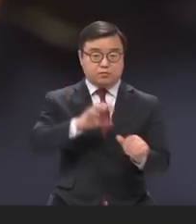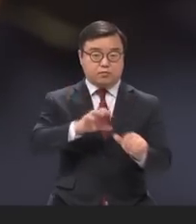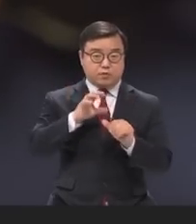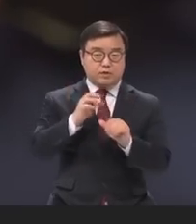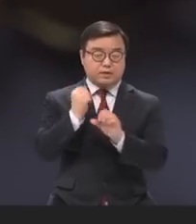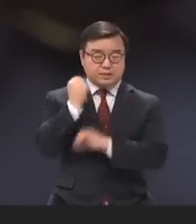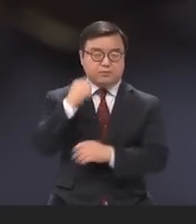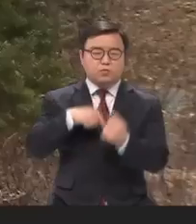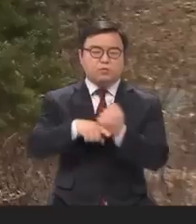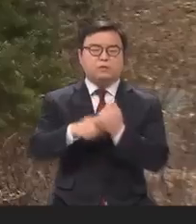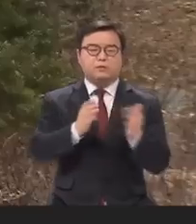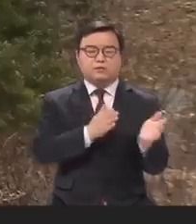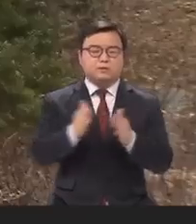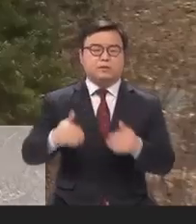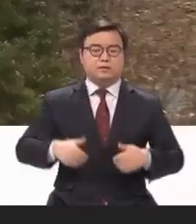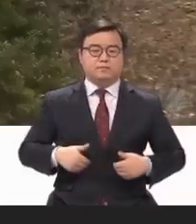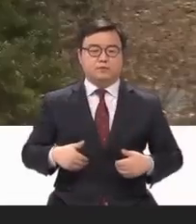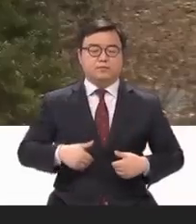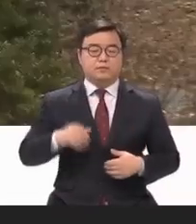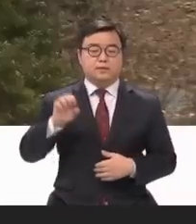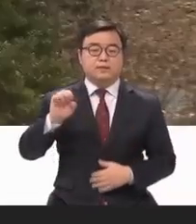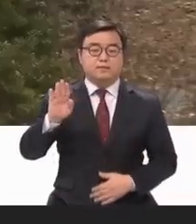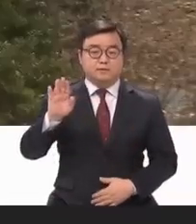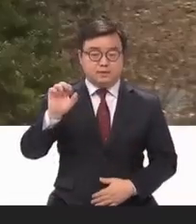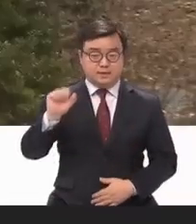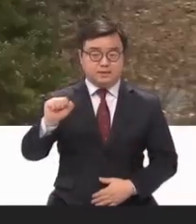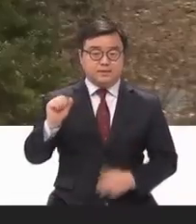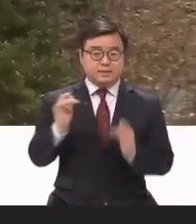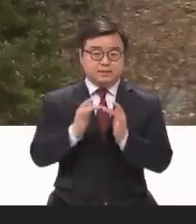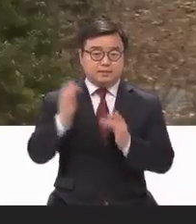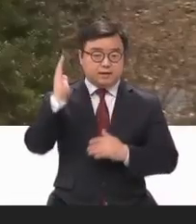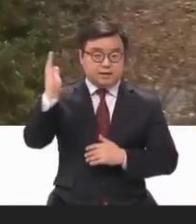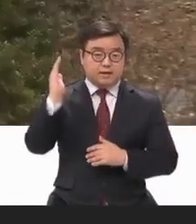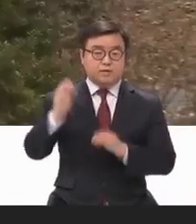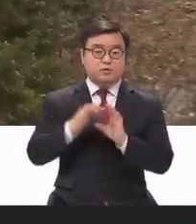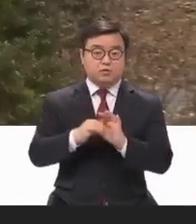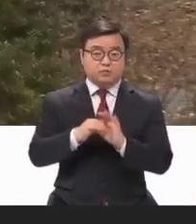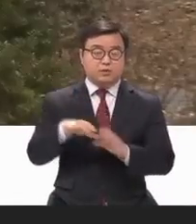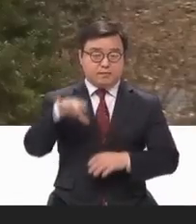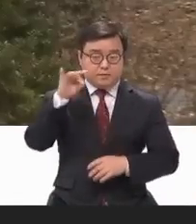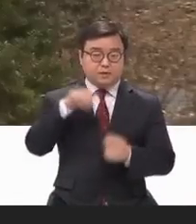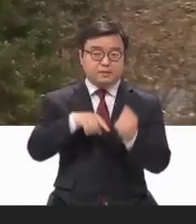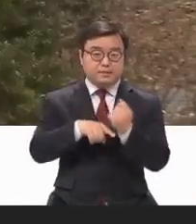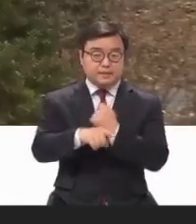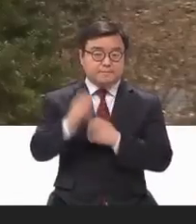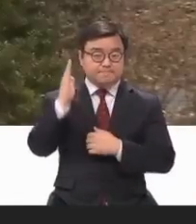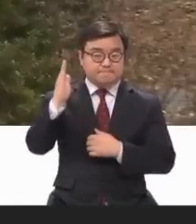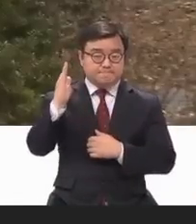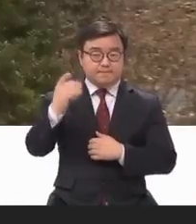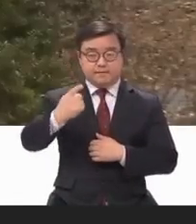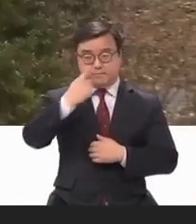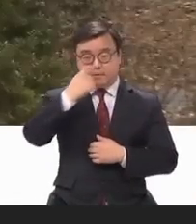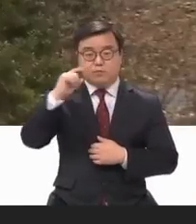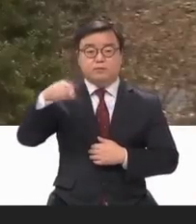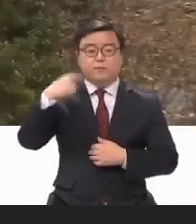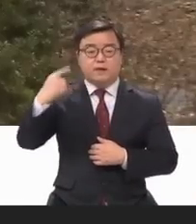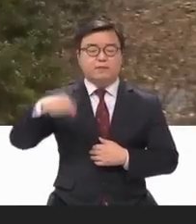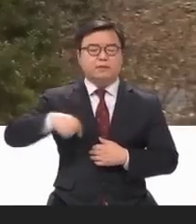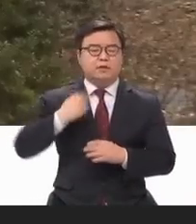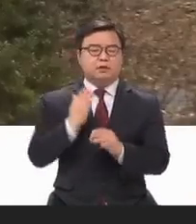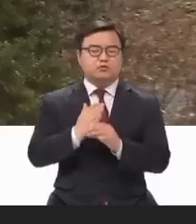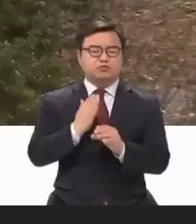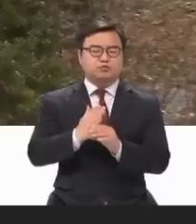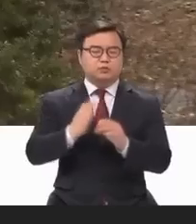좋습니다. EBS 인강 등을 통해가지고 개념 강의를 먼저 숙지한 후에 자기주도 학습 능력, 즉